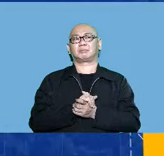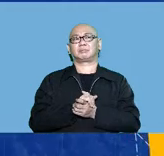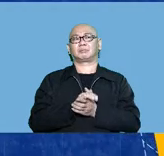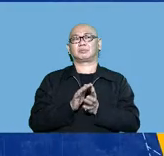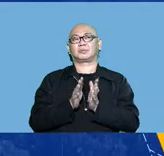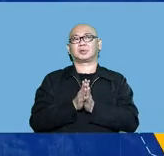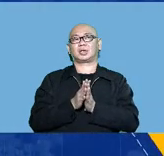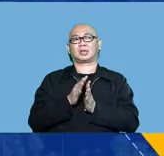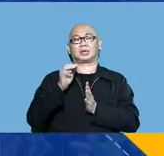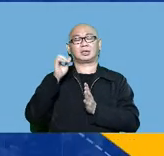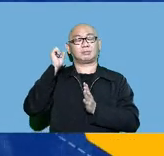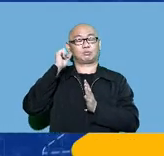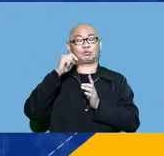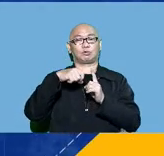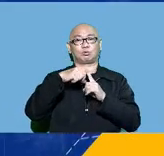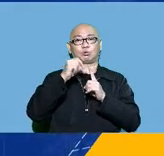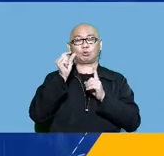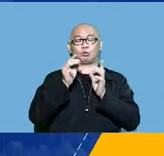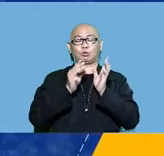Dan Ibu Kuminah,